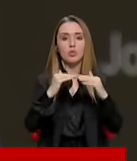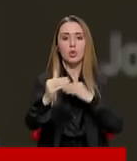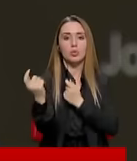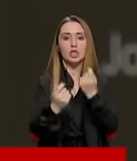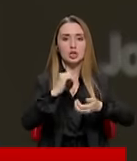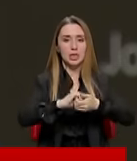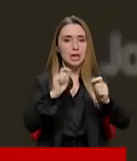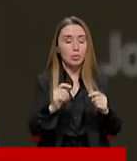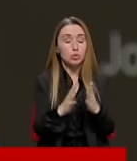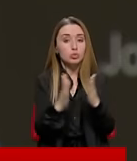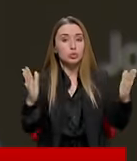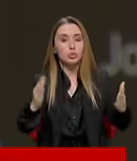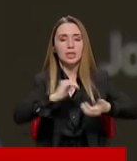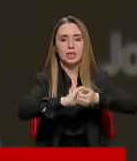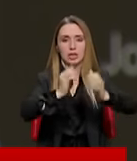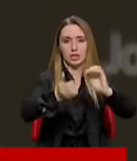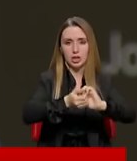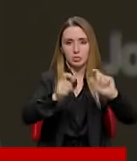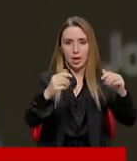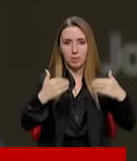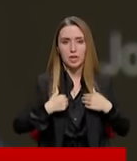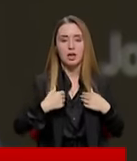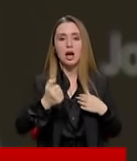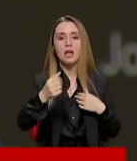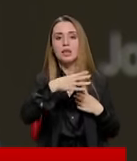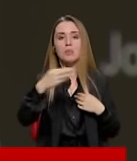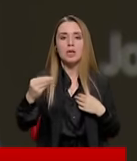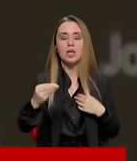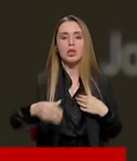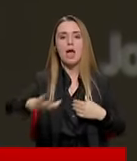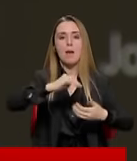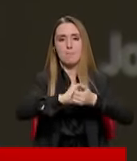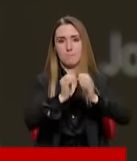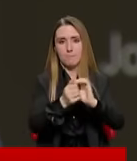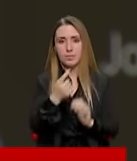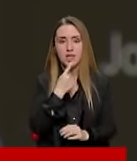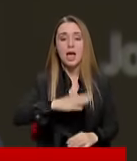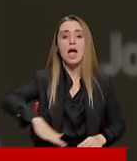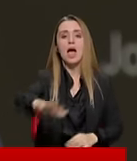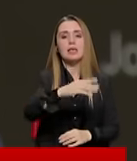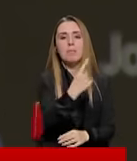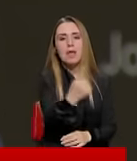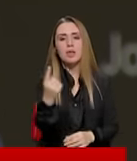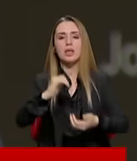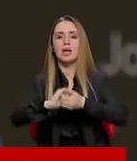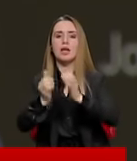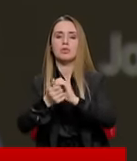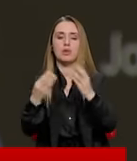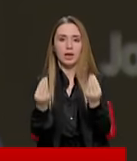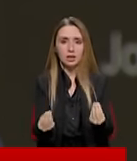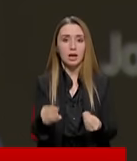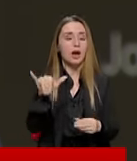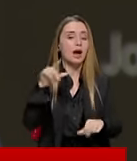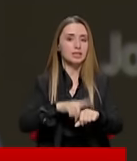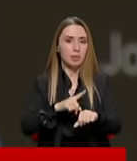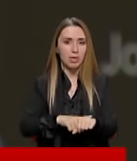işbirliği yaparak büyük bir dayanışma ağı kurarak 6 milyon Tek Yürek diyerek herkesin birbiriyle dayanışmasını sağladık